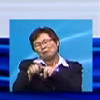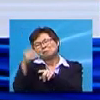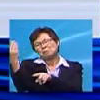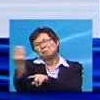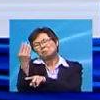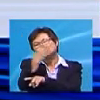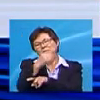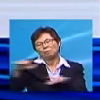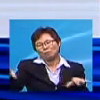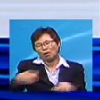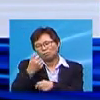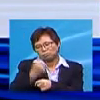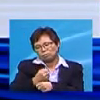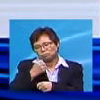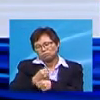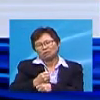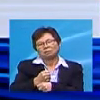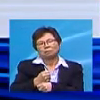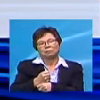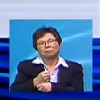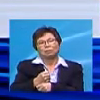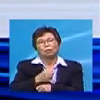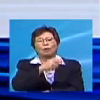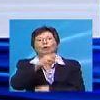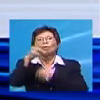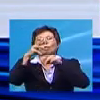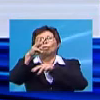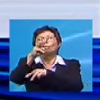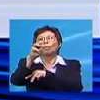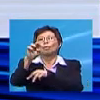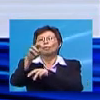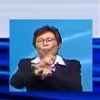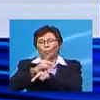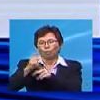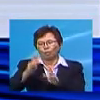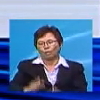samping menjalankan tugasnya sebagai Wen di Majlis